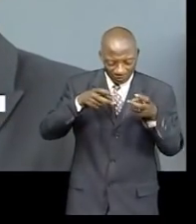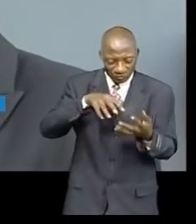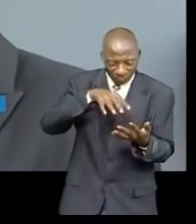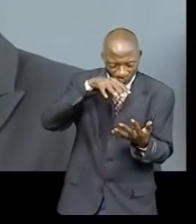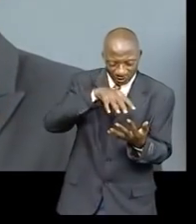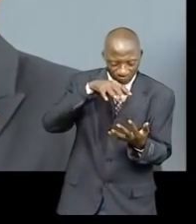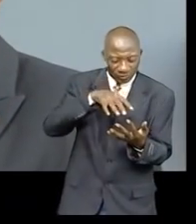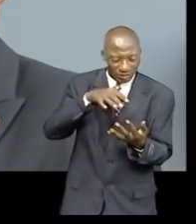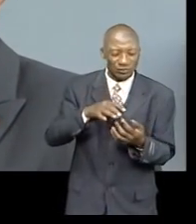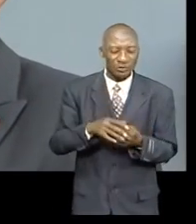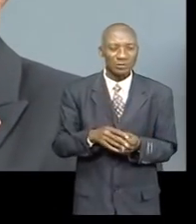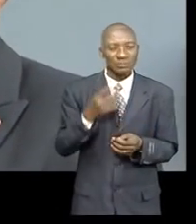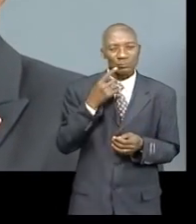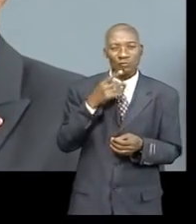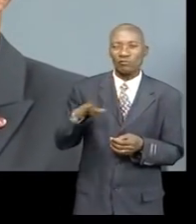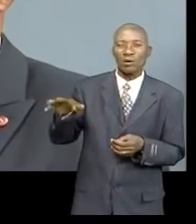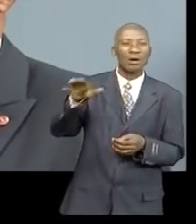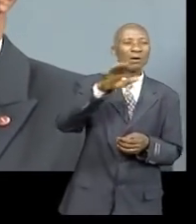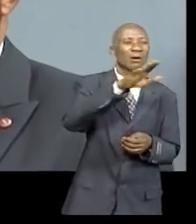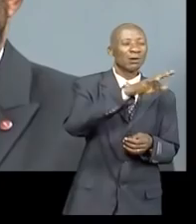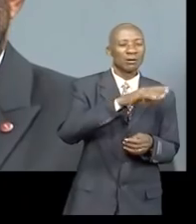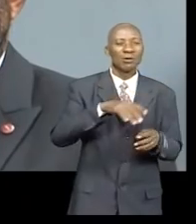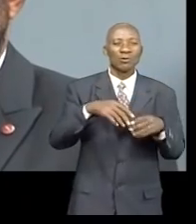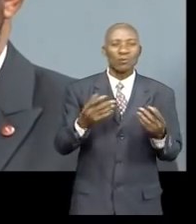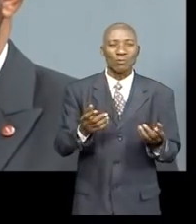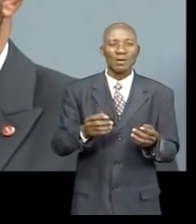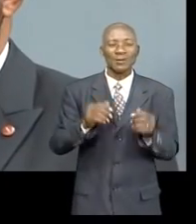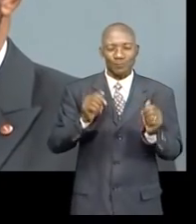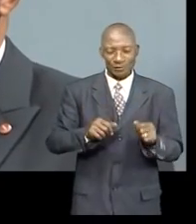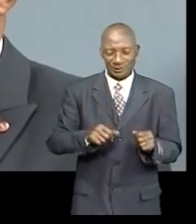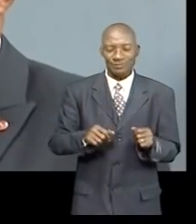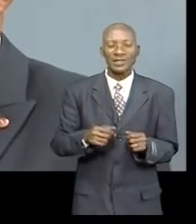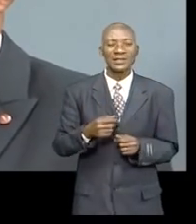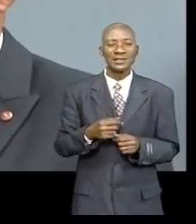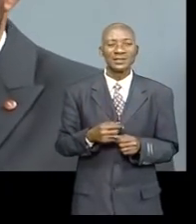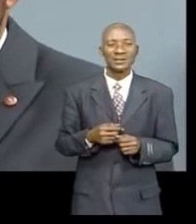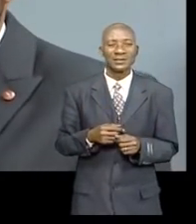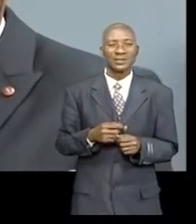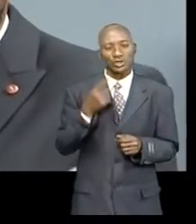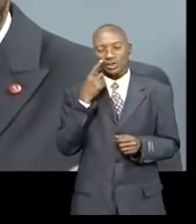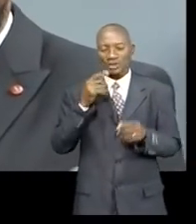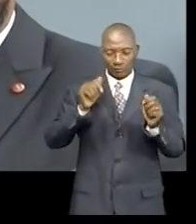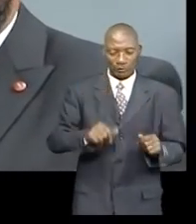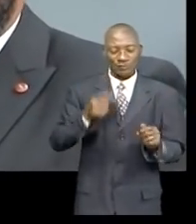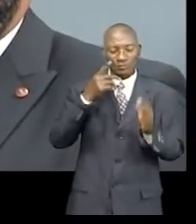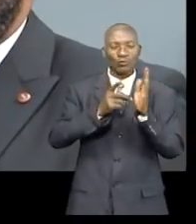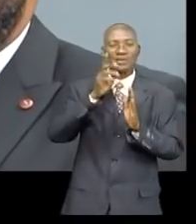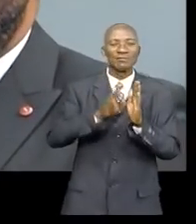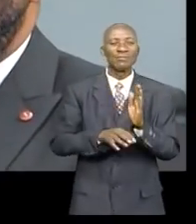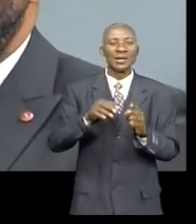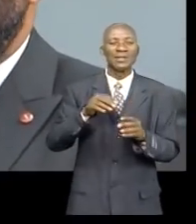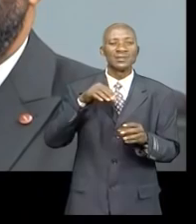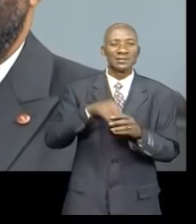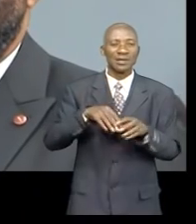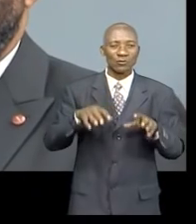et d'identifier les potentialités de développement des incubateurs, mais dans les filières qui sont porteuses de croissance, et ici